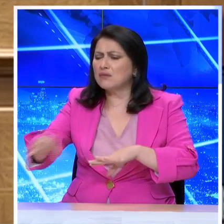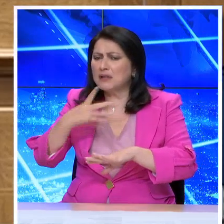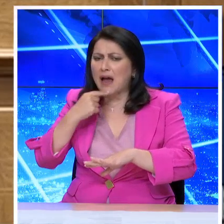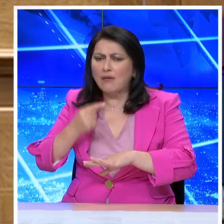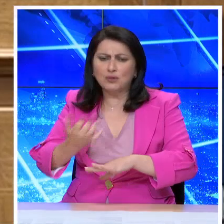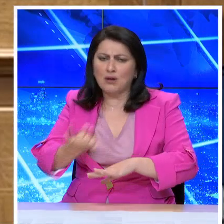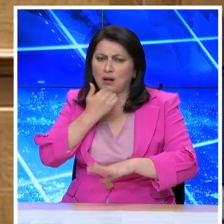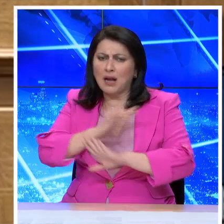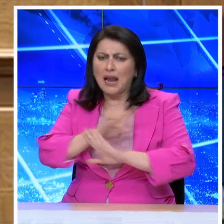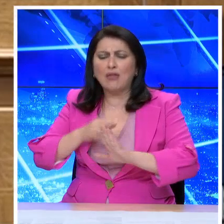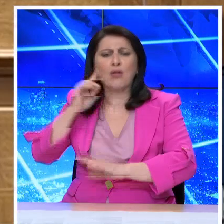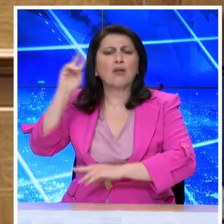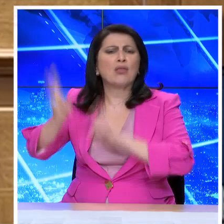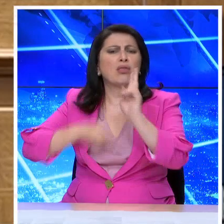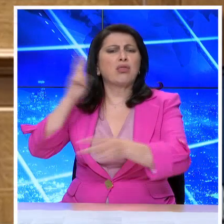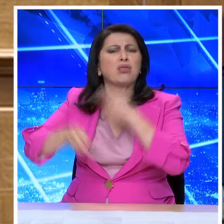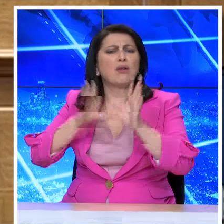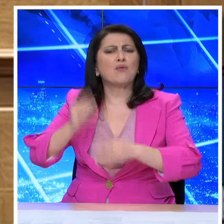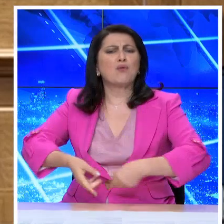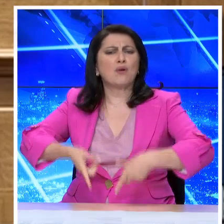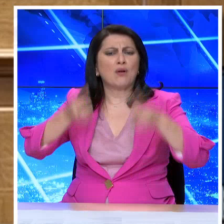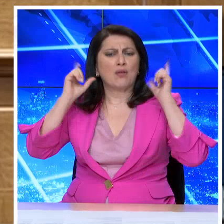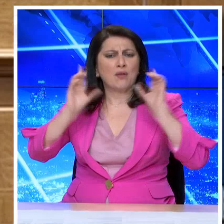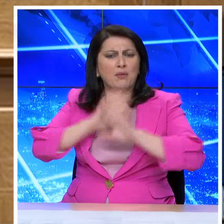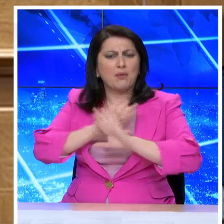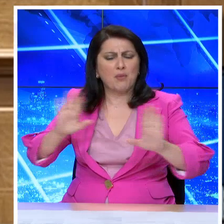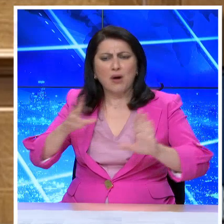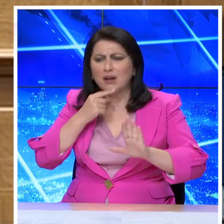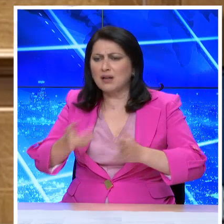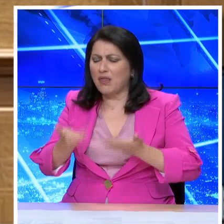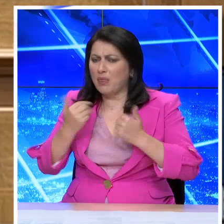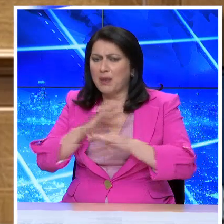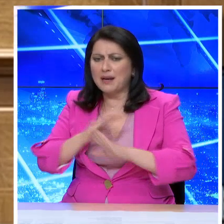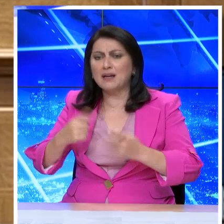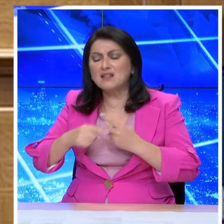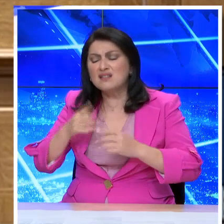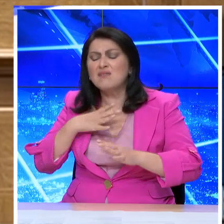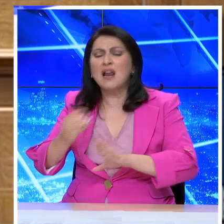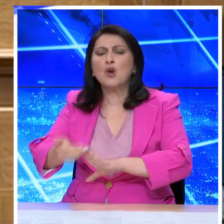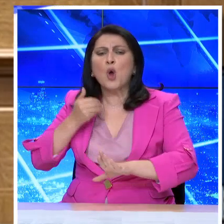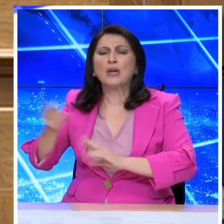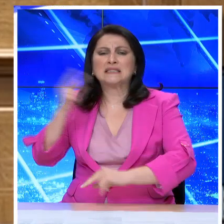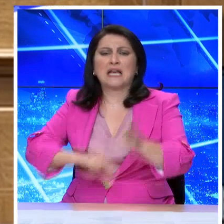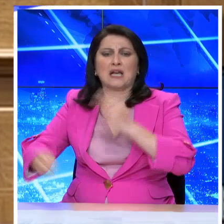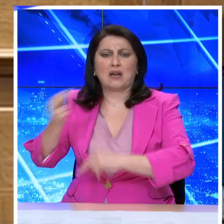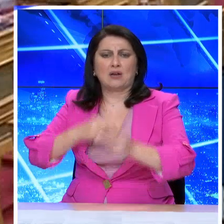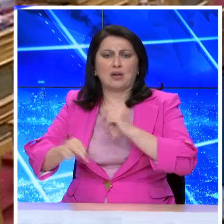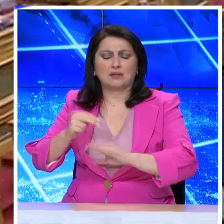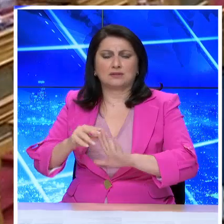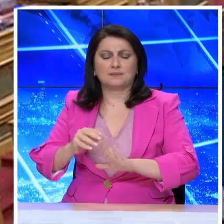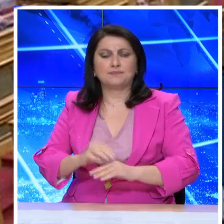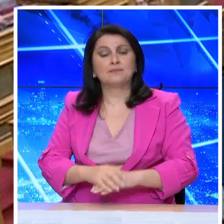τον κατηγόρησε για τη δημοκρατική εκτροπή και ζήτησε επιτακτικά εκλογές, προαναγγέλλοντας ανέντοτο αγώνα κατά της κυβέρνησης.